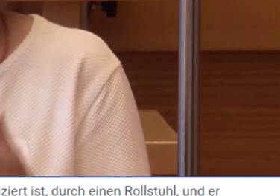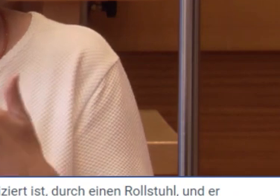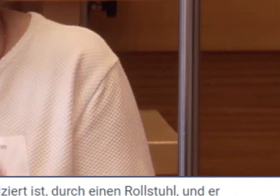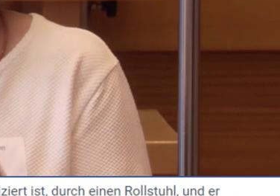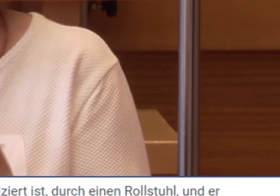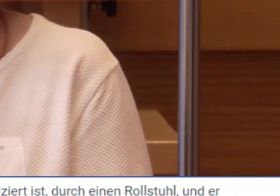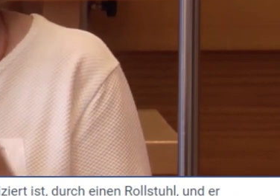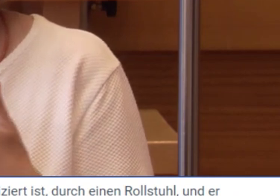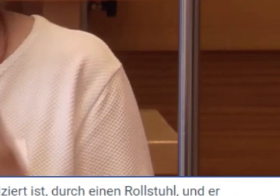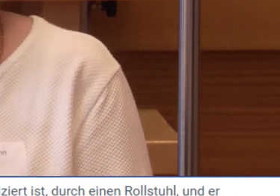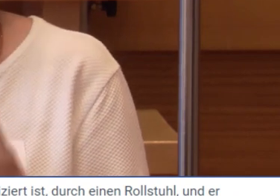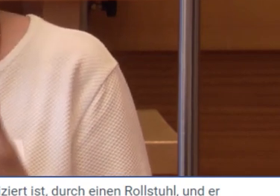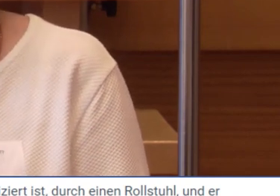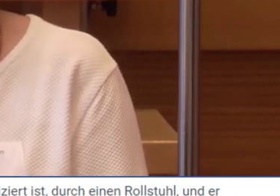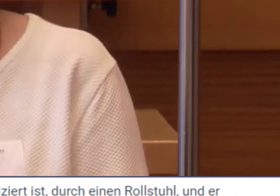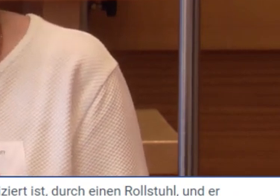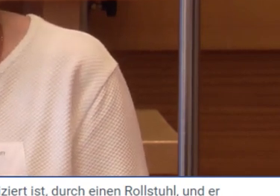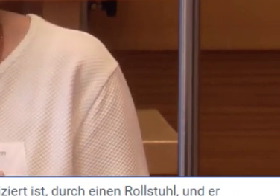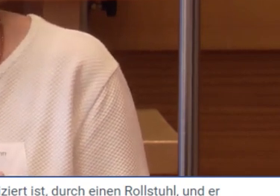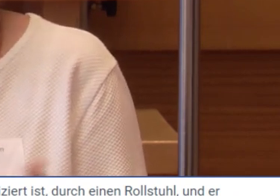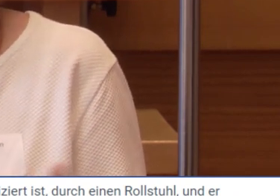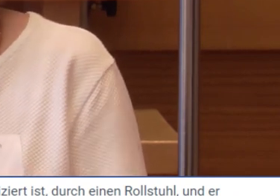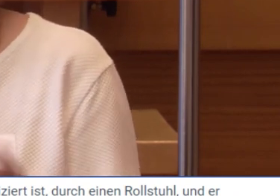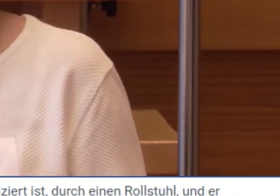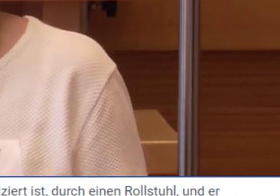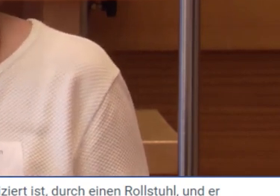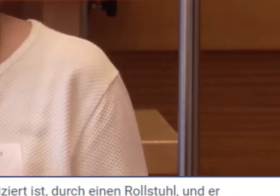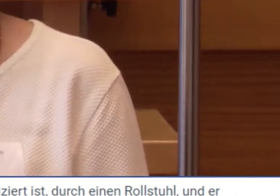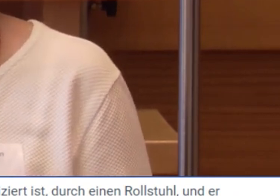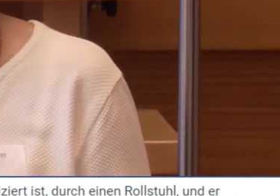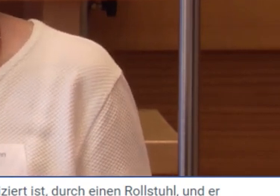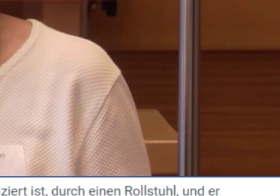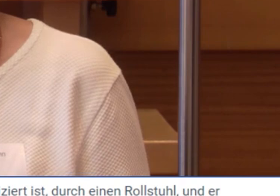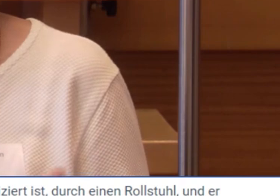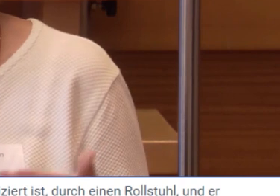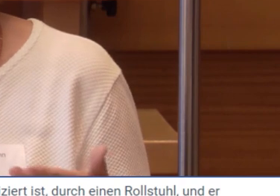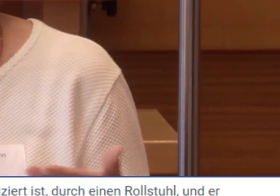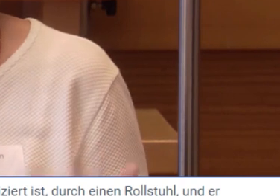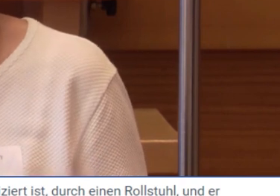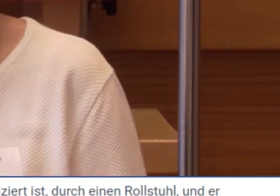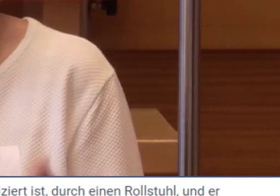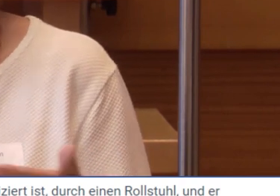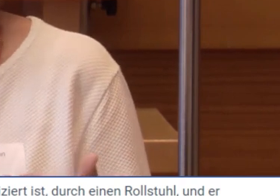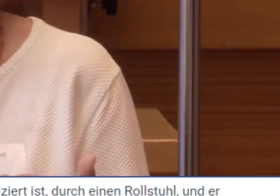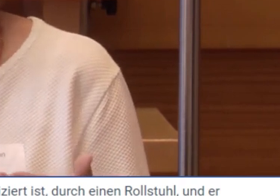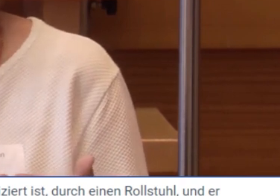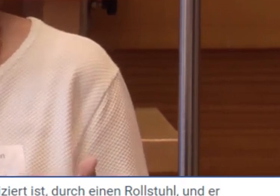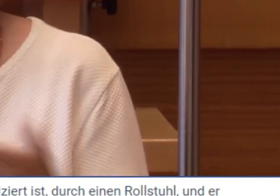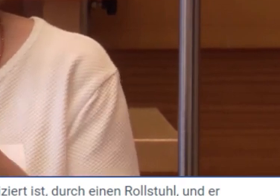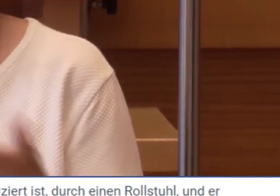aber er ist medikamentös so gut eingestellt dass er keine Unterstützung im Alltag braucht